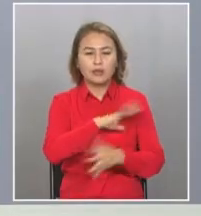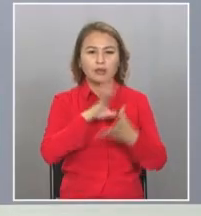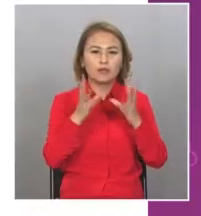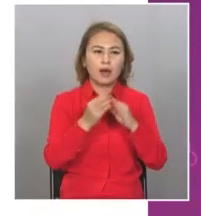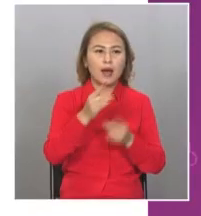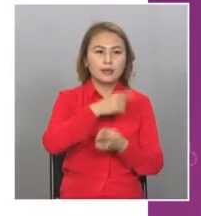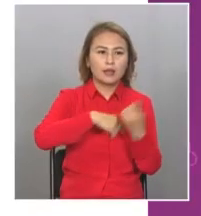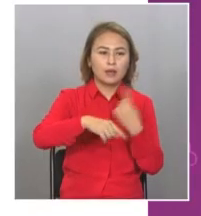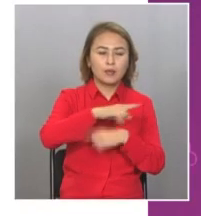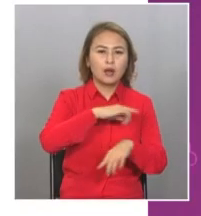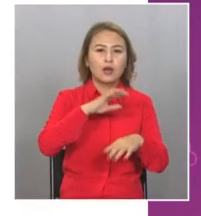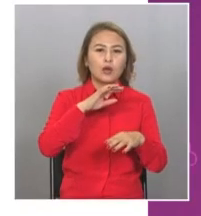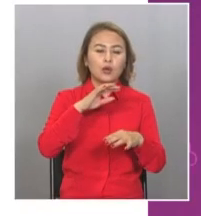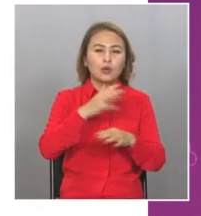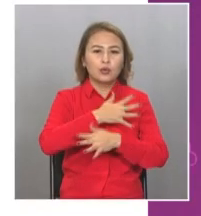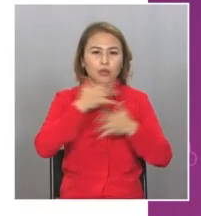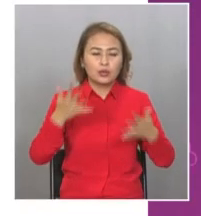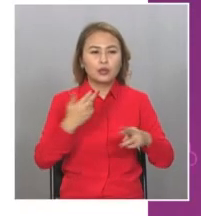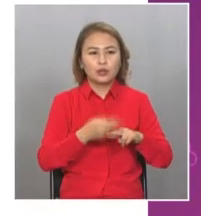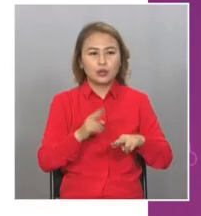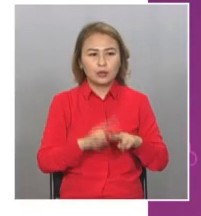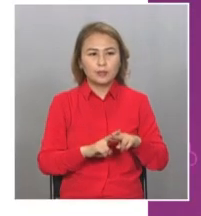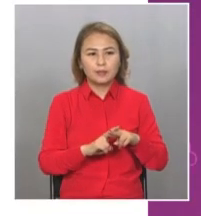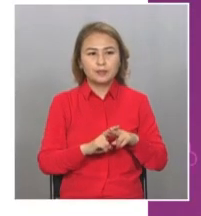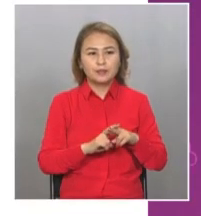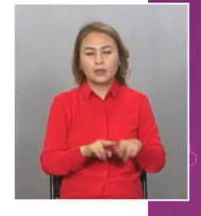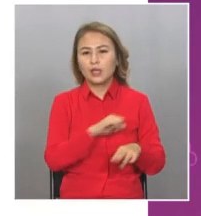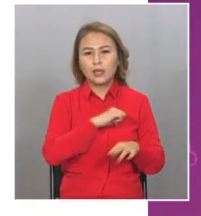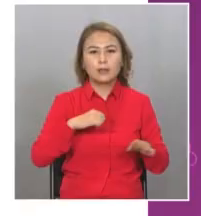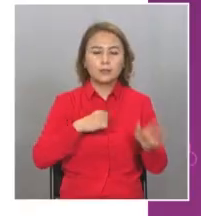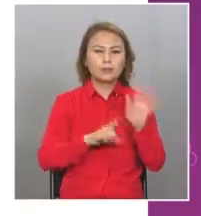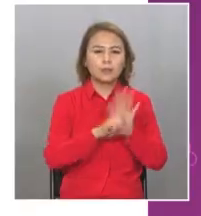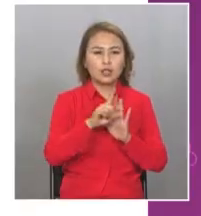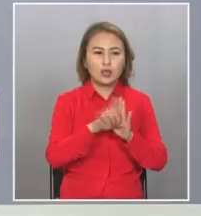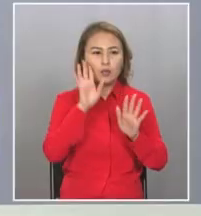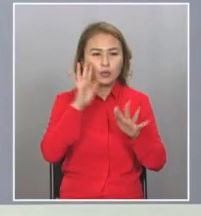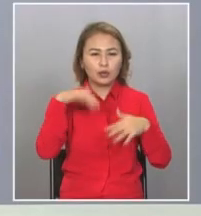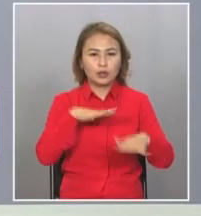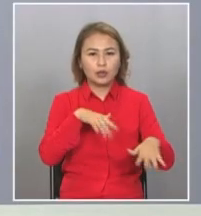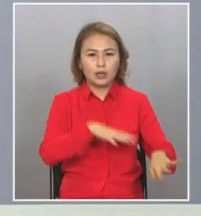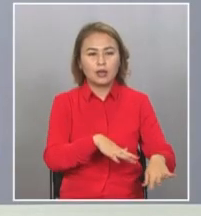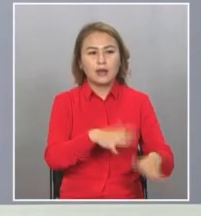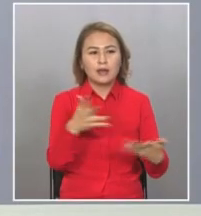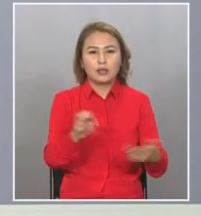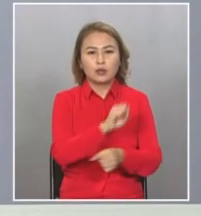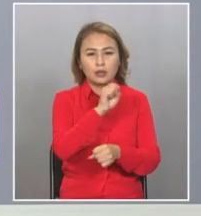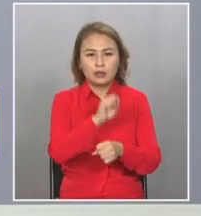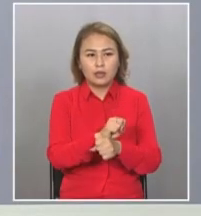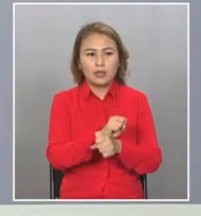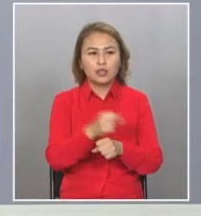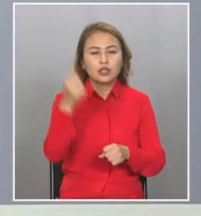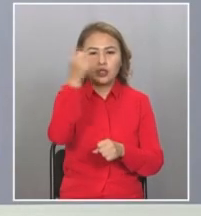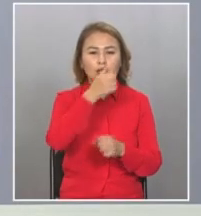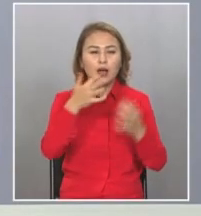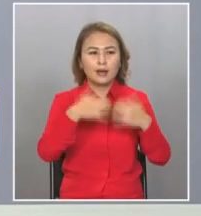атмосфералық айналымға әсері өте үлкен зор болып табылады. Ең бірінші, мұхиттарда тоқтала кететіні жылы